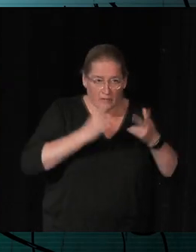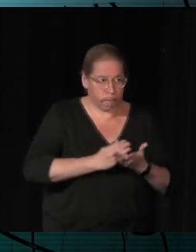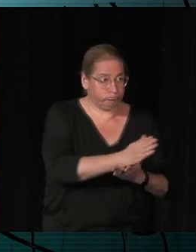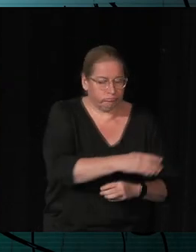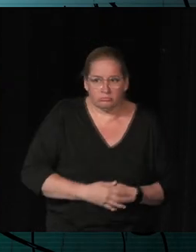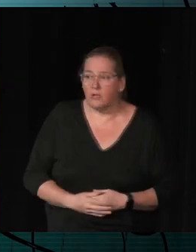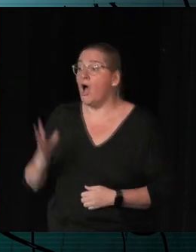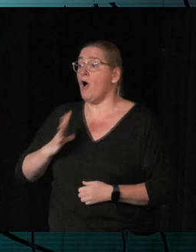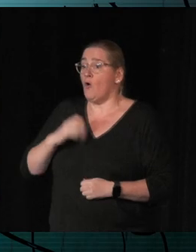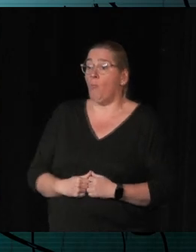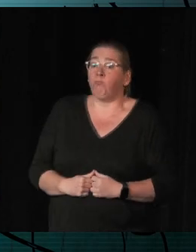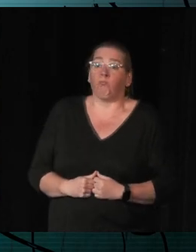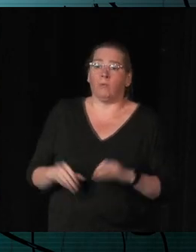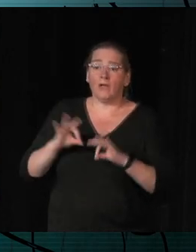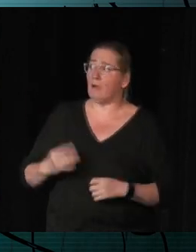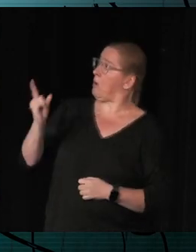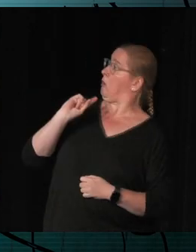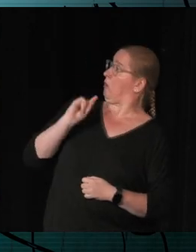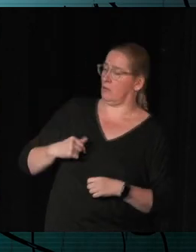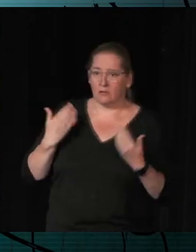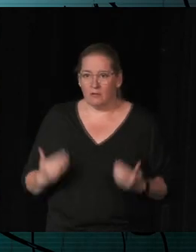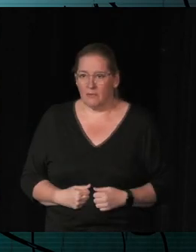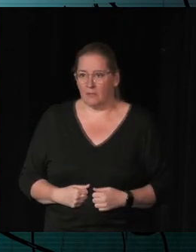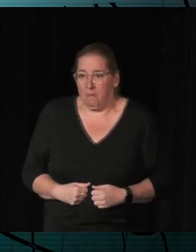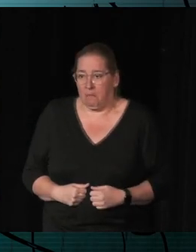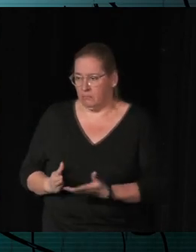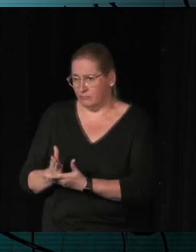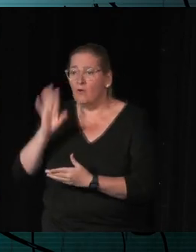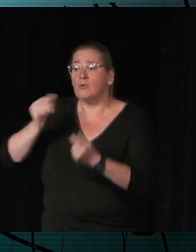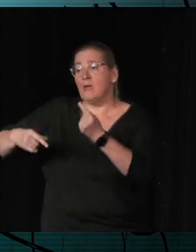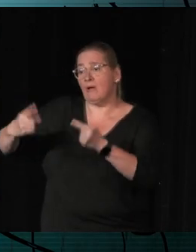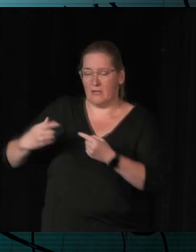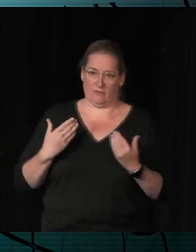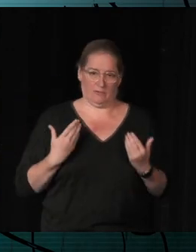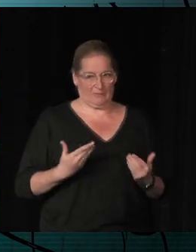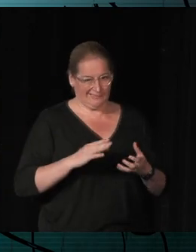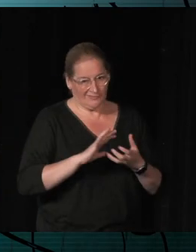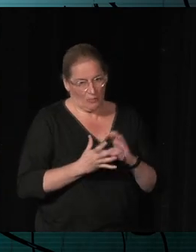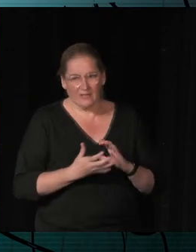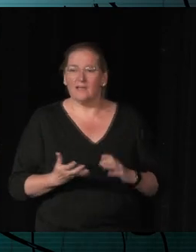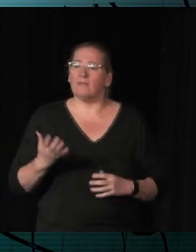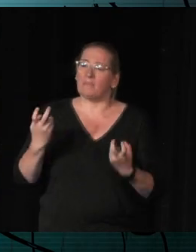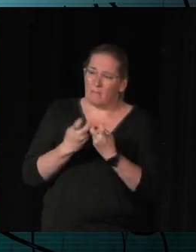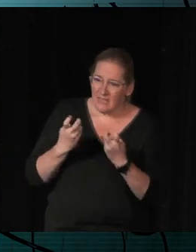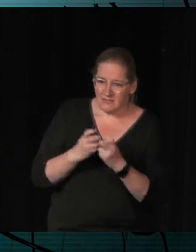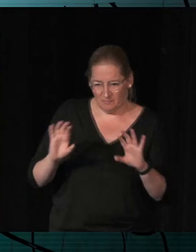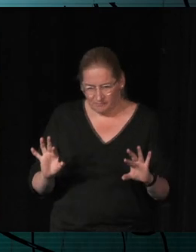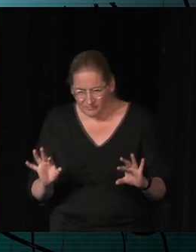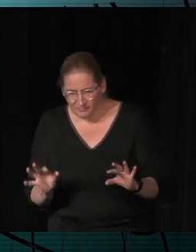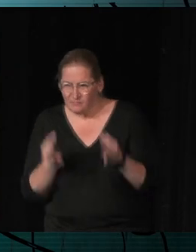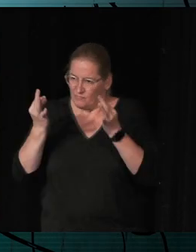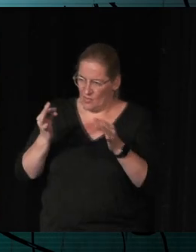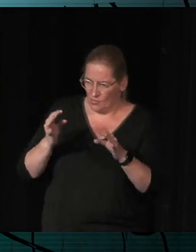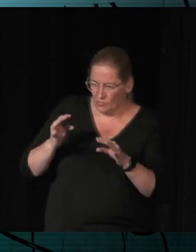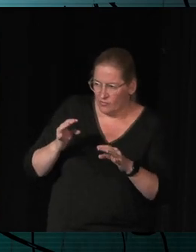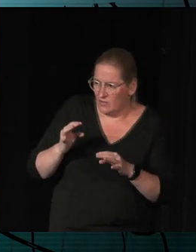qu'on faisait donc alors que maintenant voilà c'est un peu plus compliqué donc pour trouver des des petites perles qui essayent de de casser alors réussi ou pas